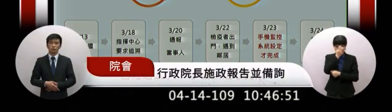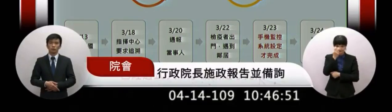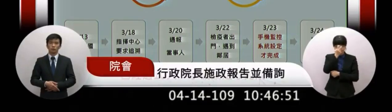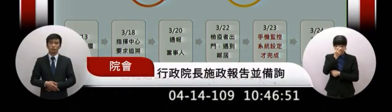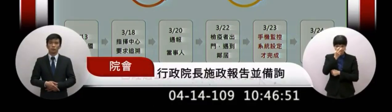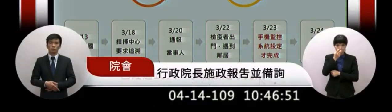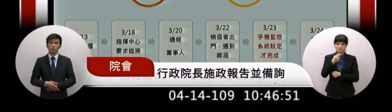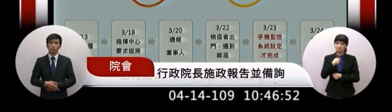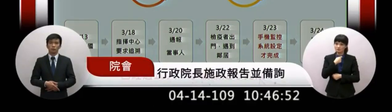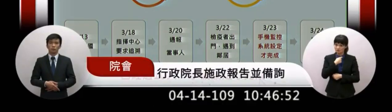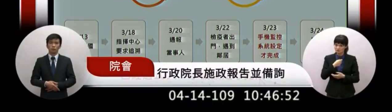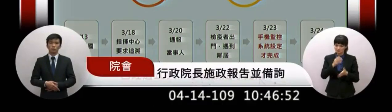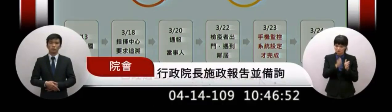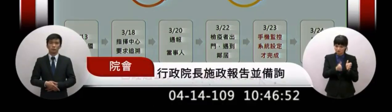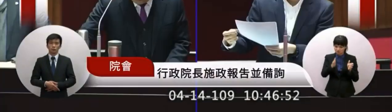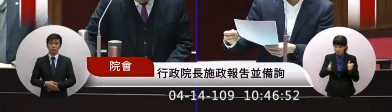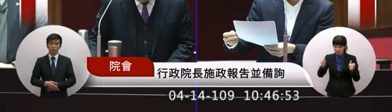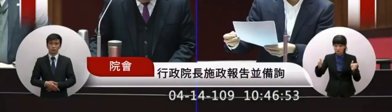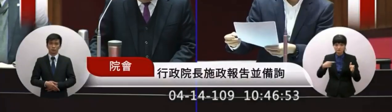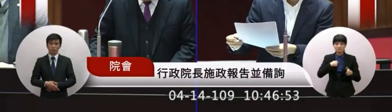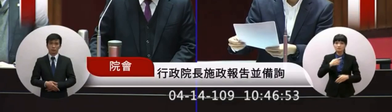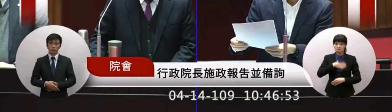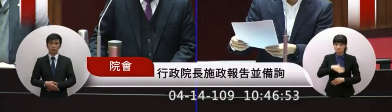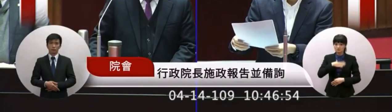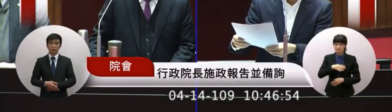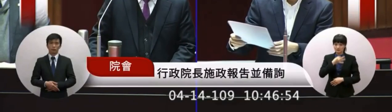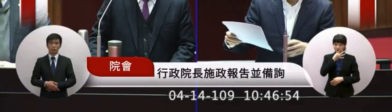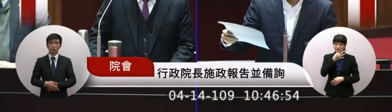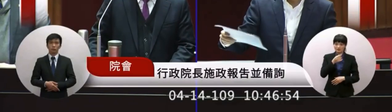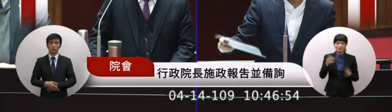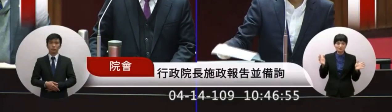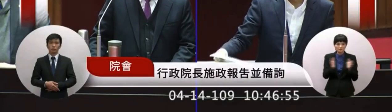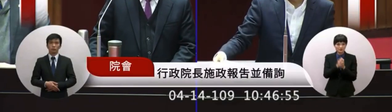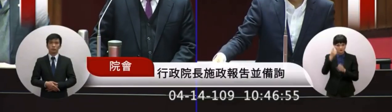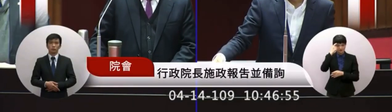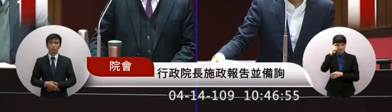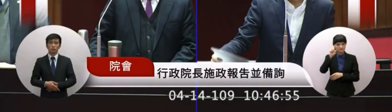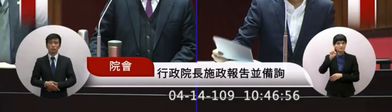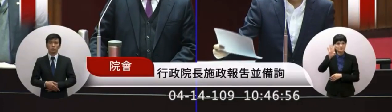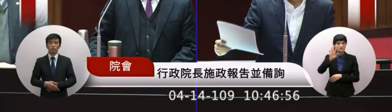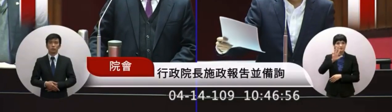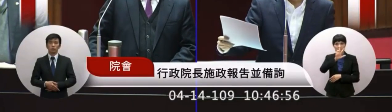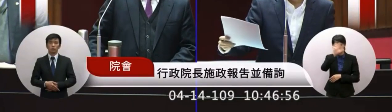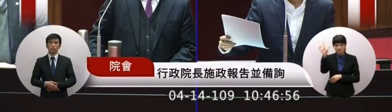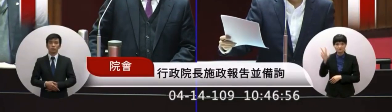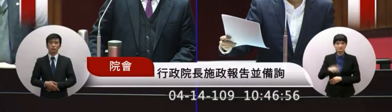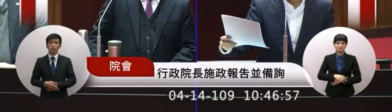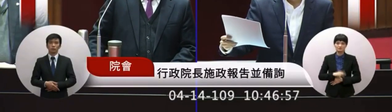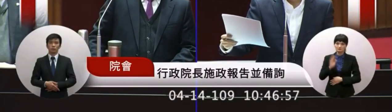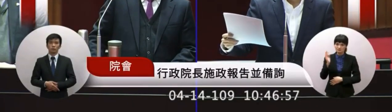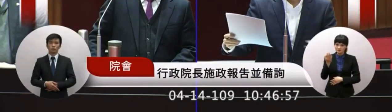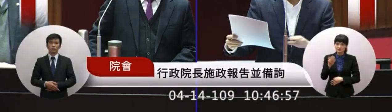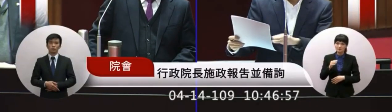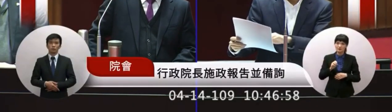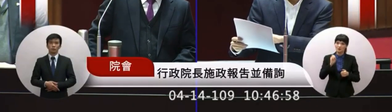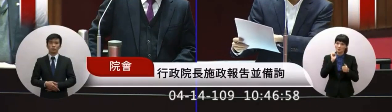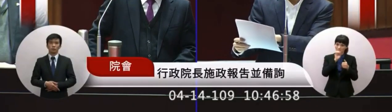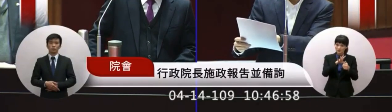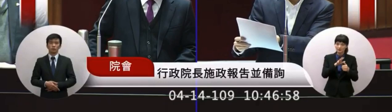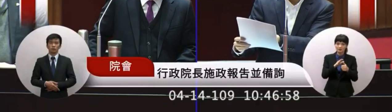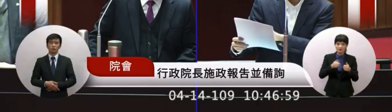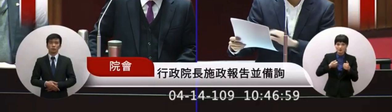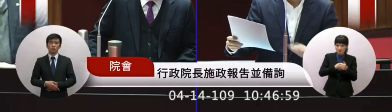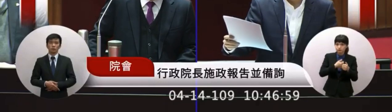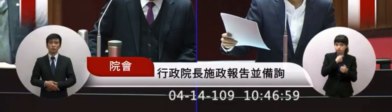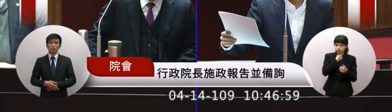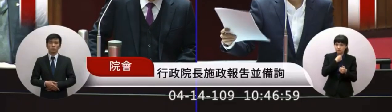我们也知道很多隔离的 ，total 才14天而已，但是从说要追溯一路到